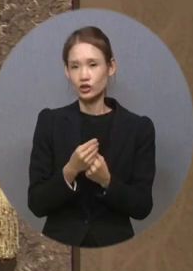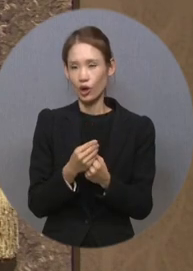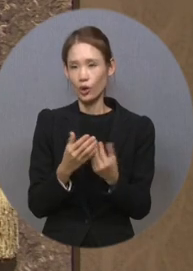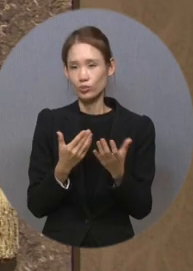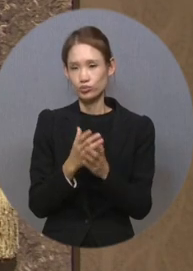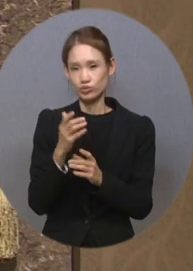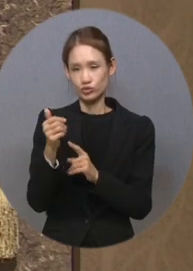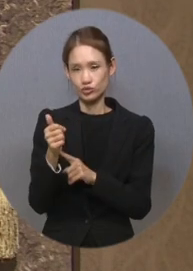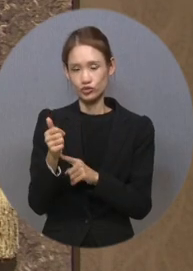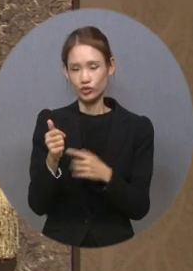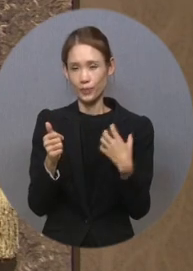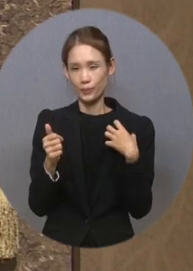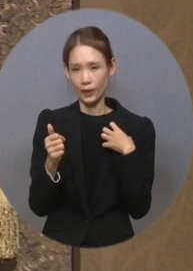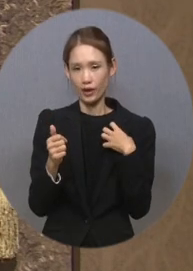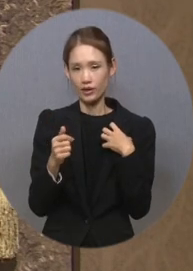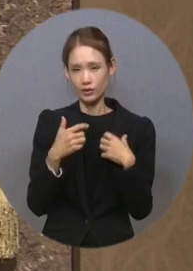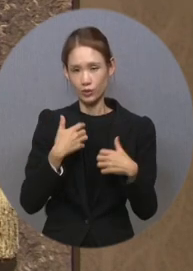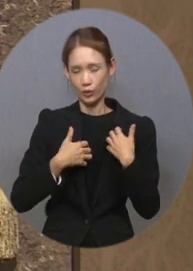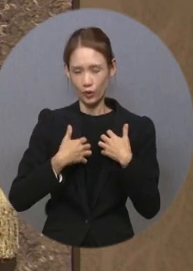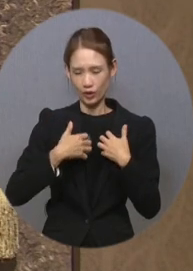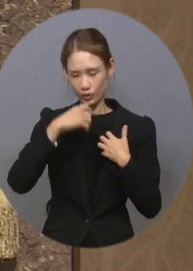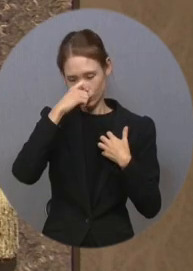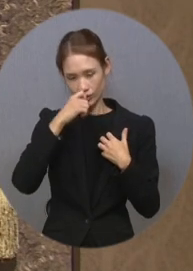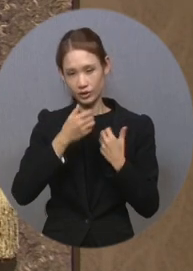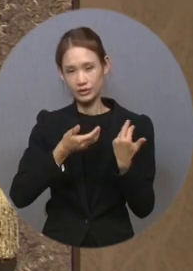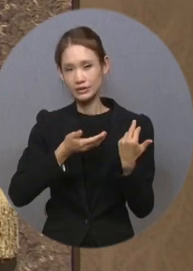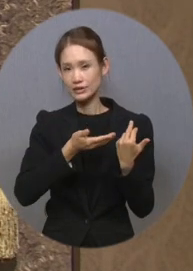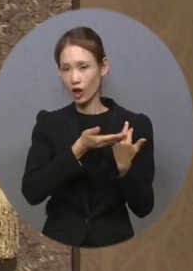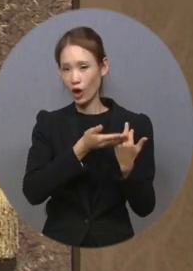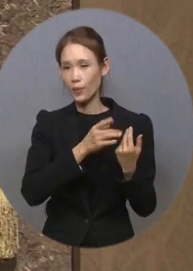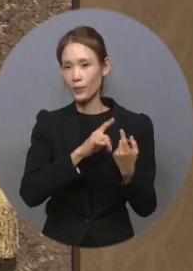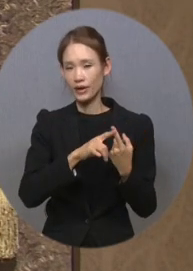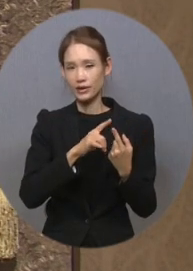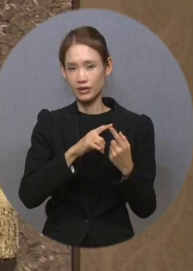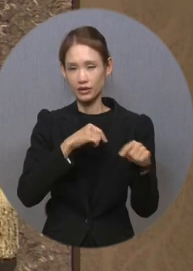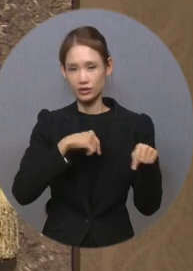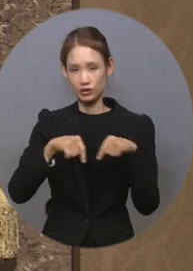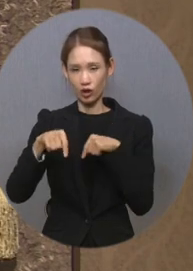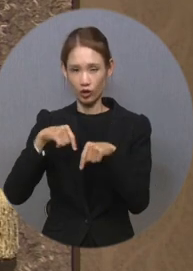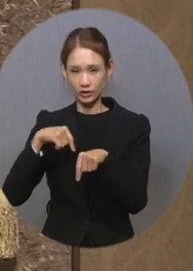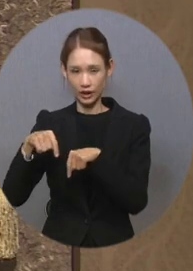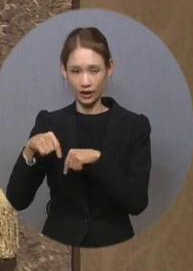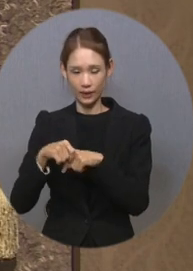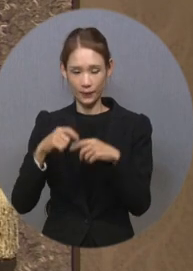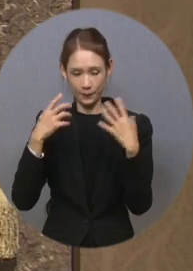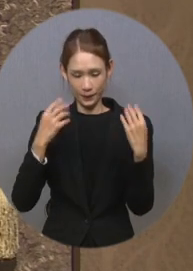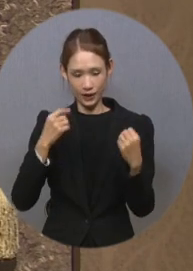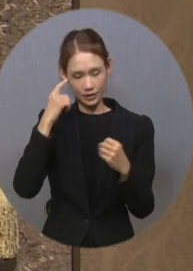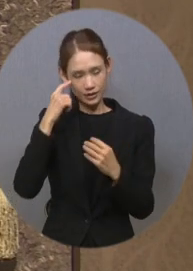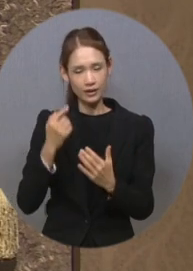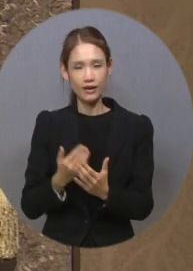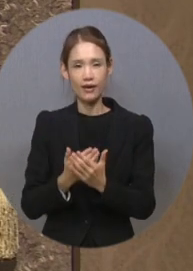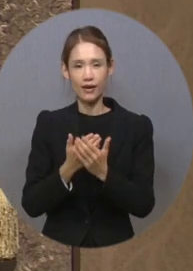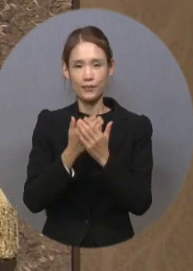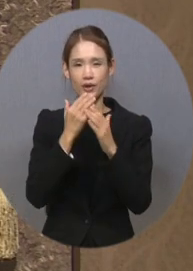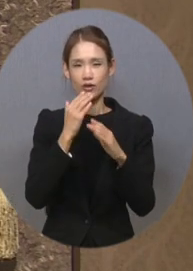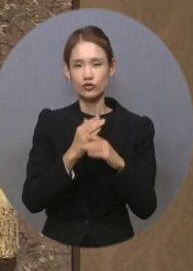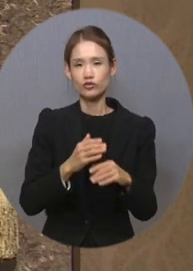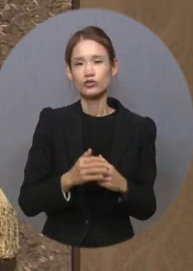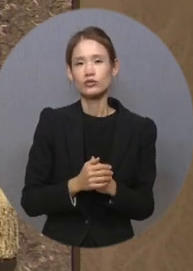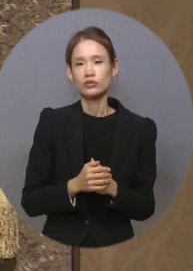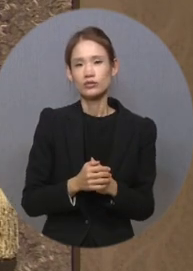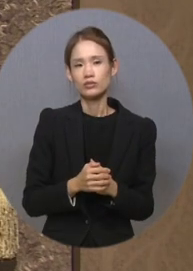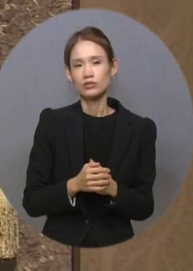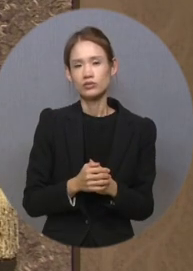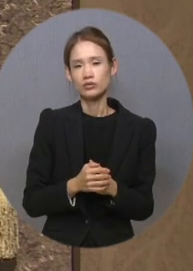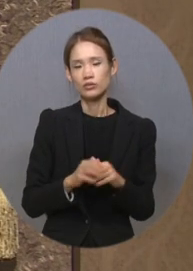주무부처인데 굉장히 좋아합니다. 한번 해보자. 요새 네. 섬에 대한 그런 정책들이 많이 이게 개발이 되고 있거든요. 예. 그리고